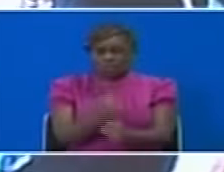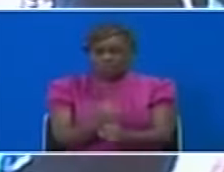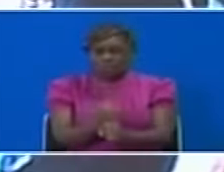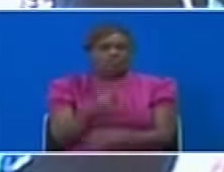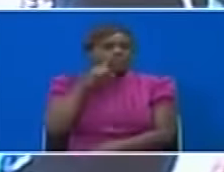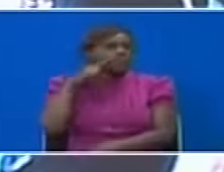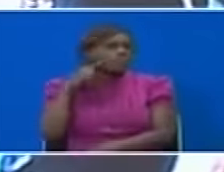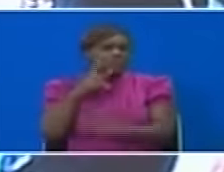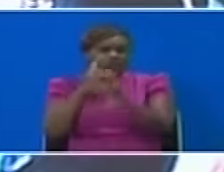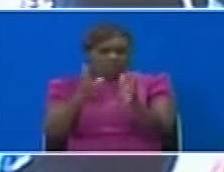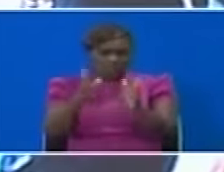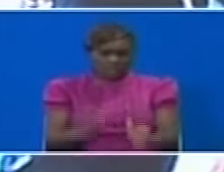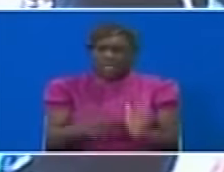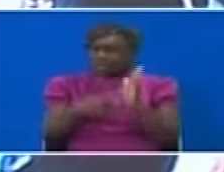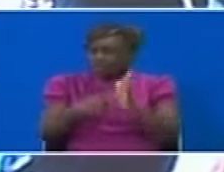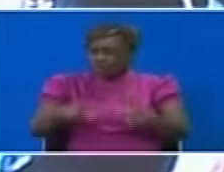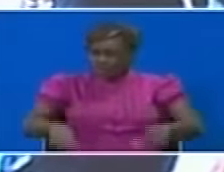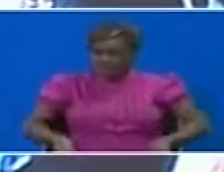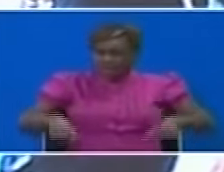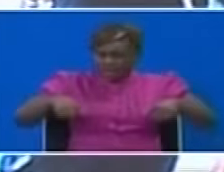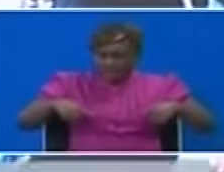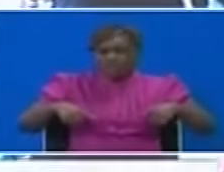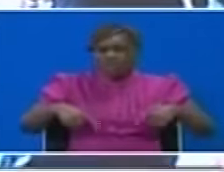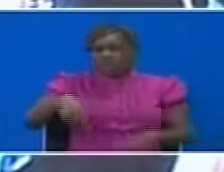anatupa taswira ya maisha ya afisa wa Reke.